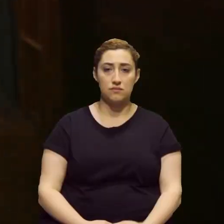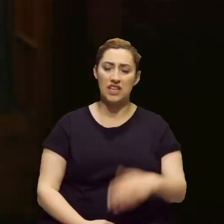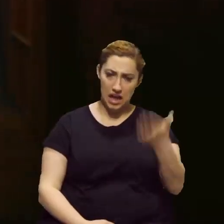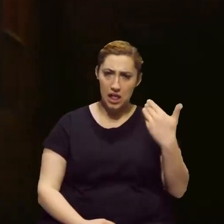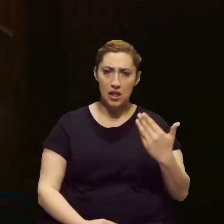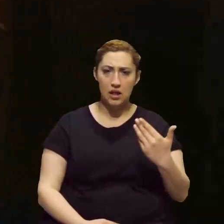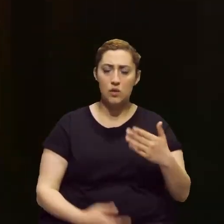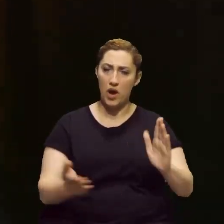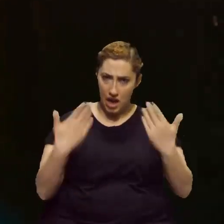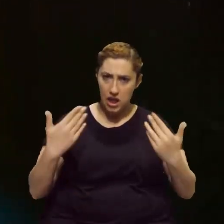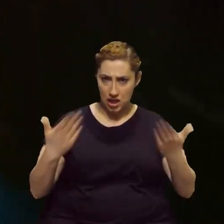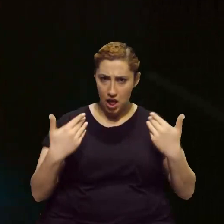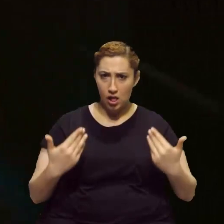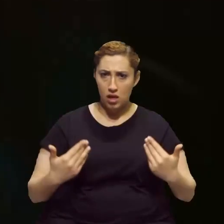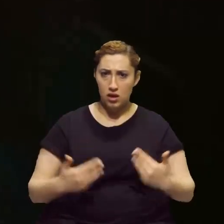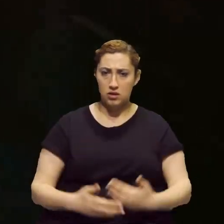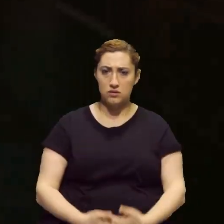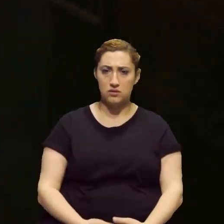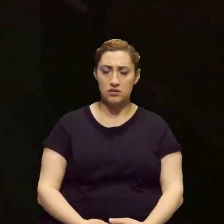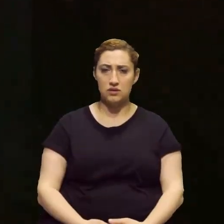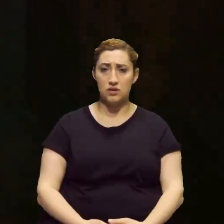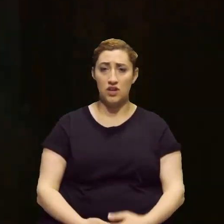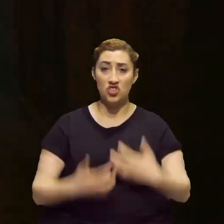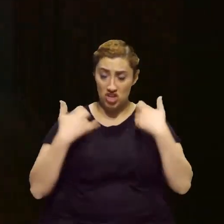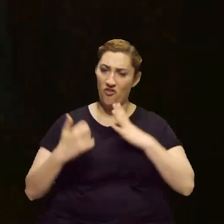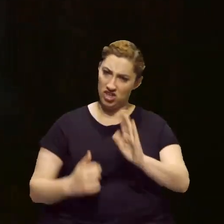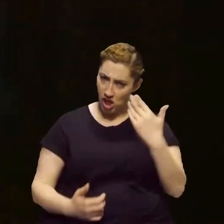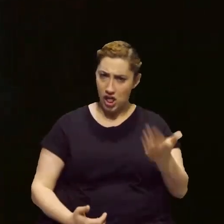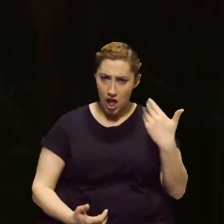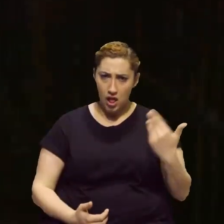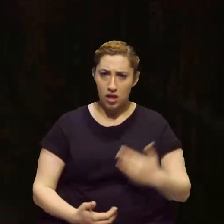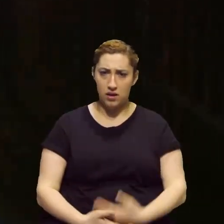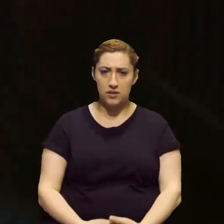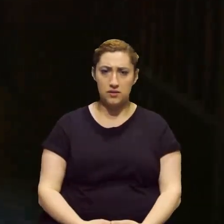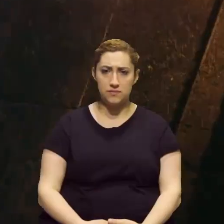Gelin lan! Ulan gelin lan gelin! Biliyorsa gelin lan! Gelin!